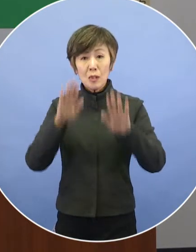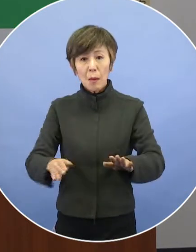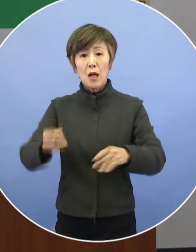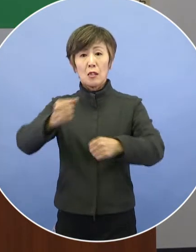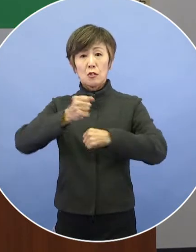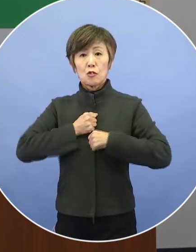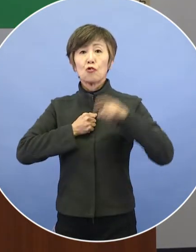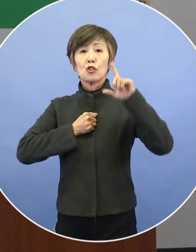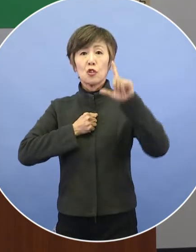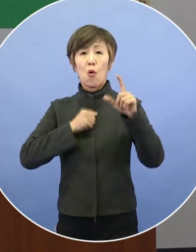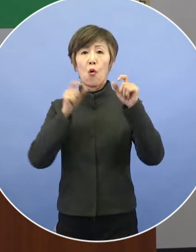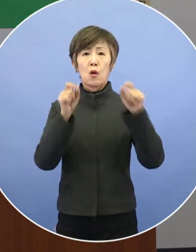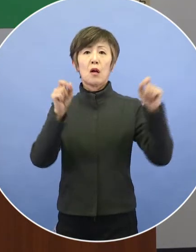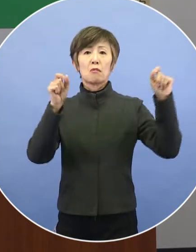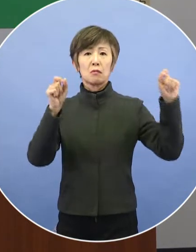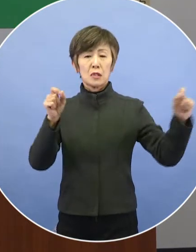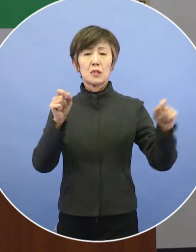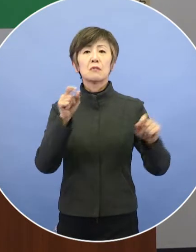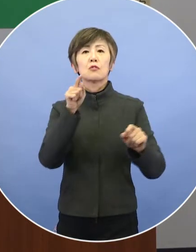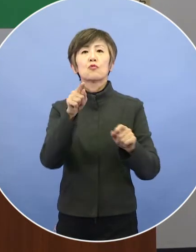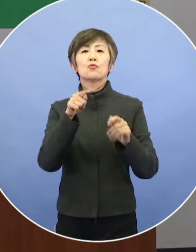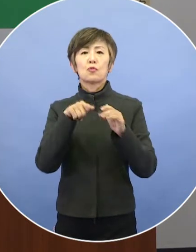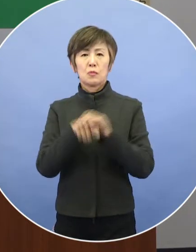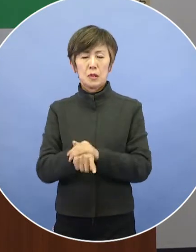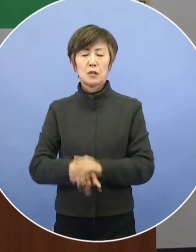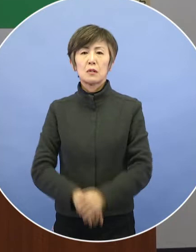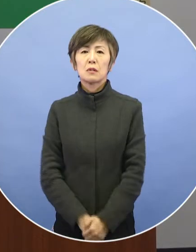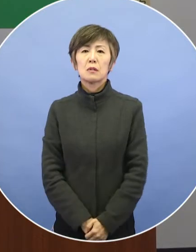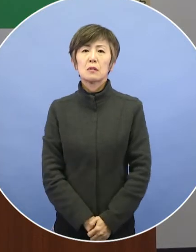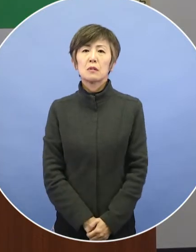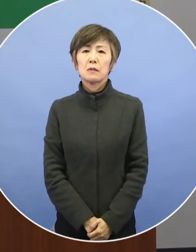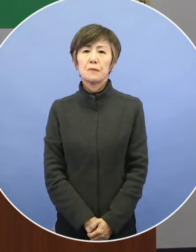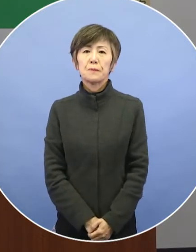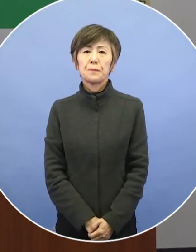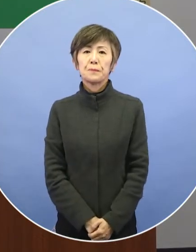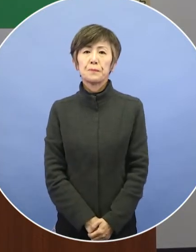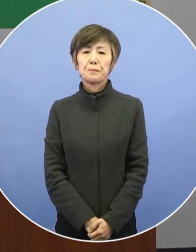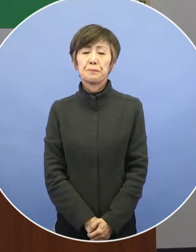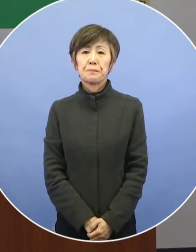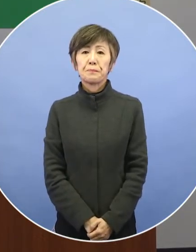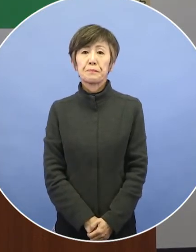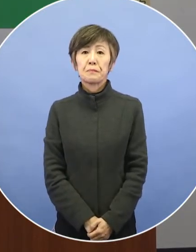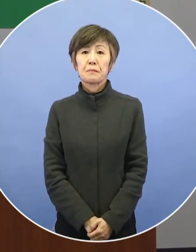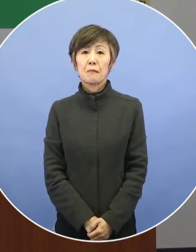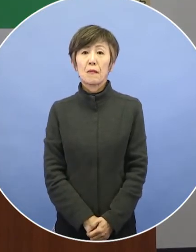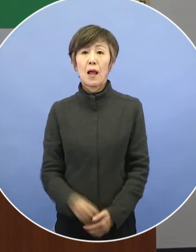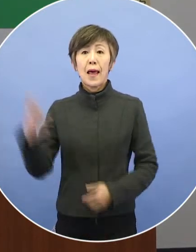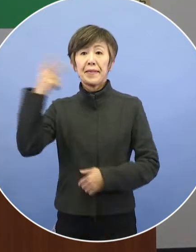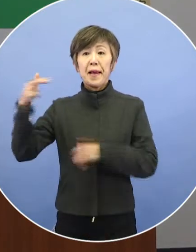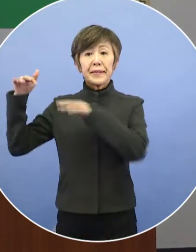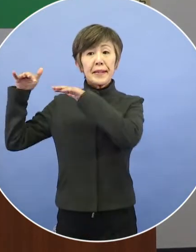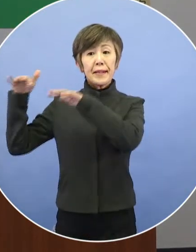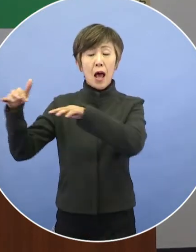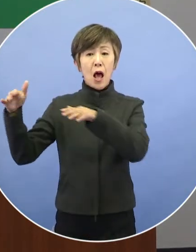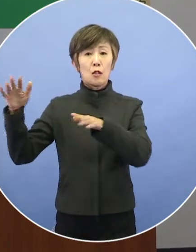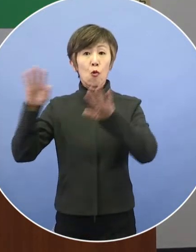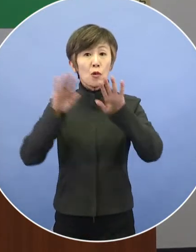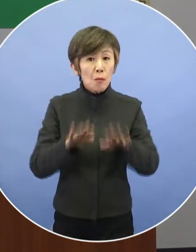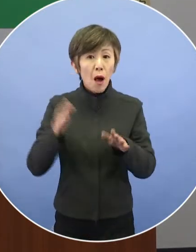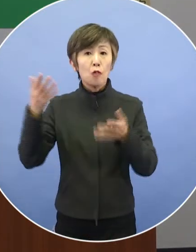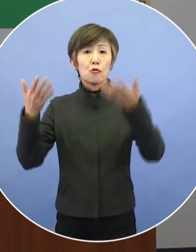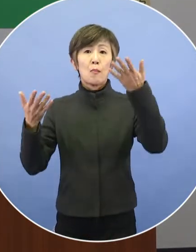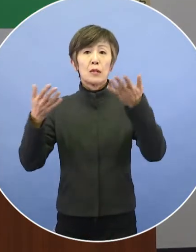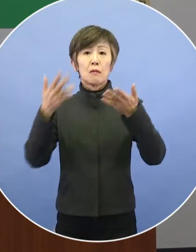拡大注意報延長させていただこうと考えておりますこの第7波に比べてですね